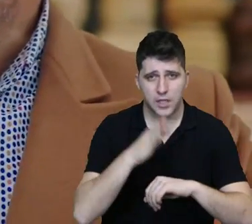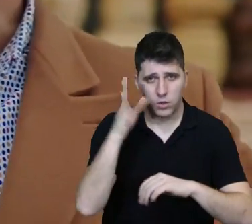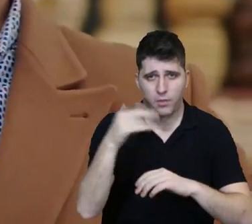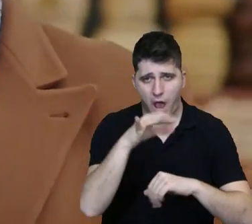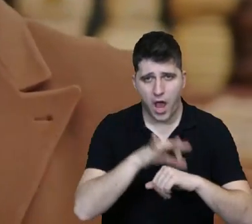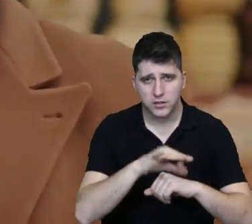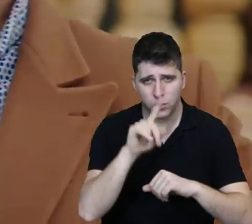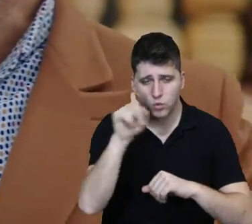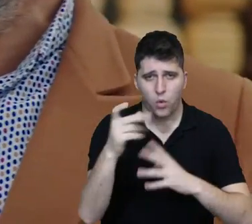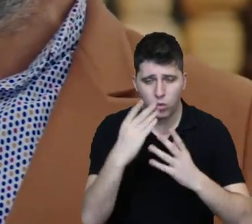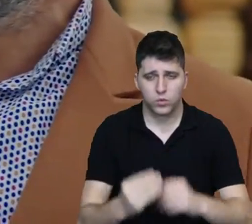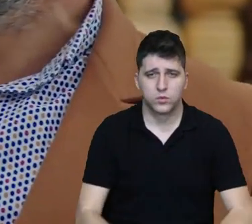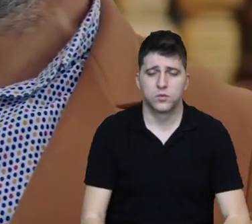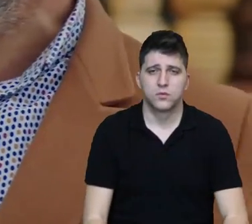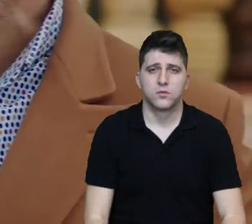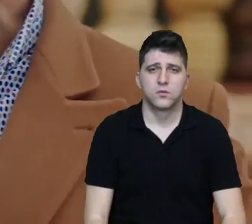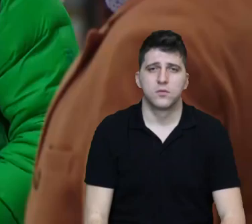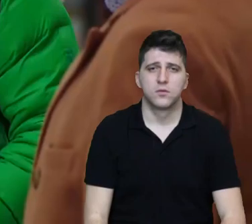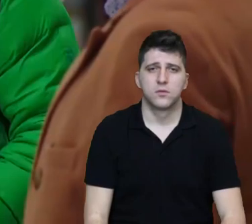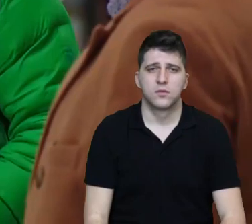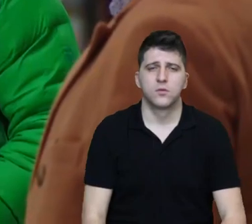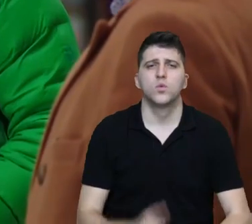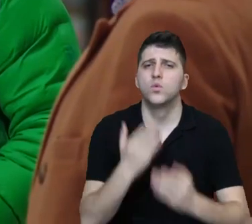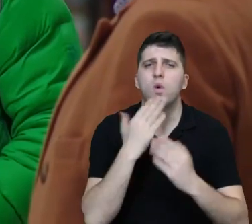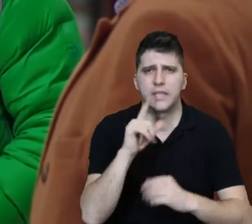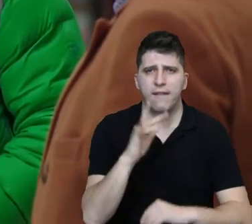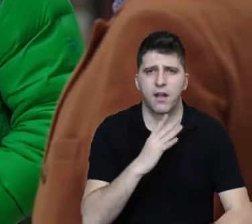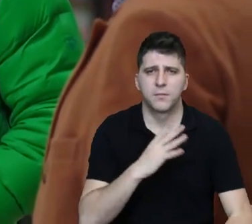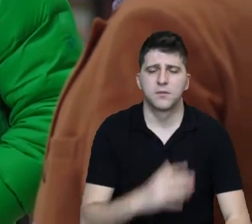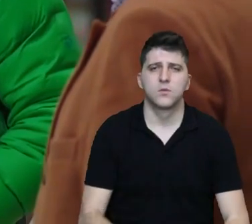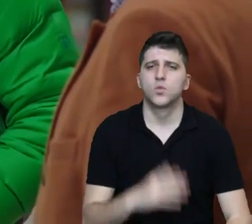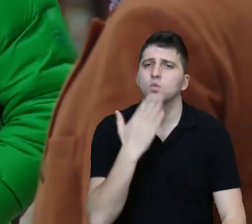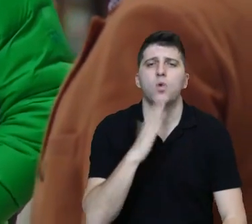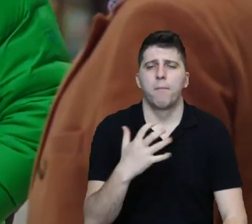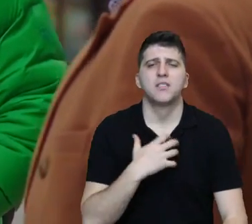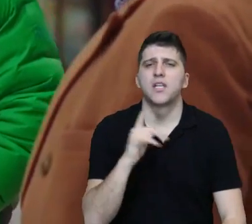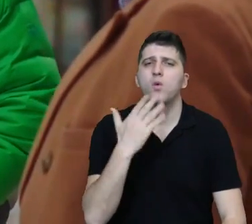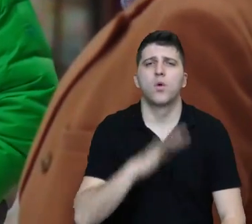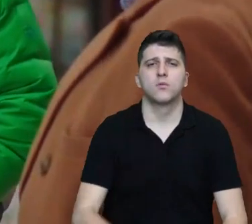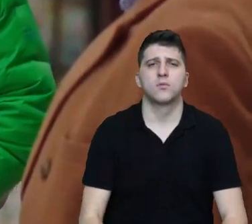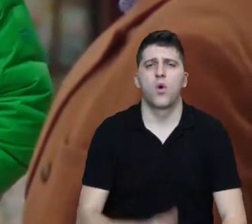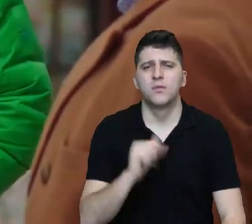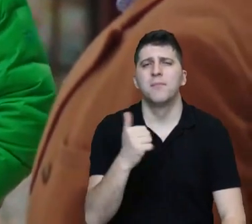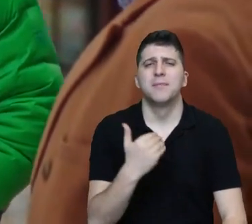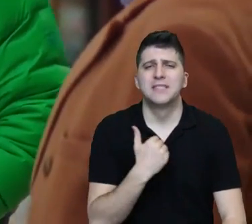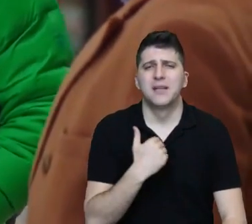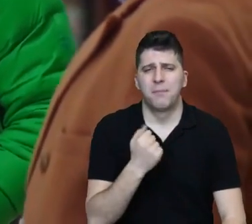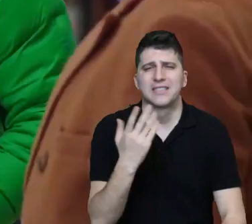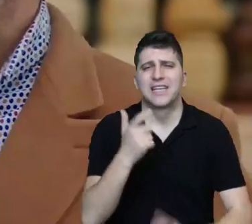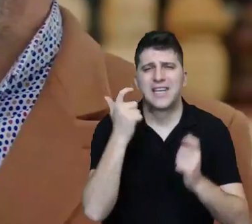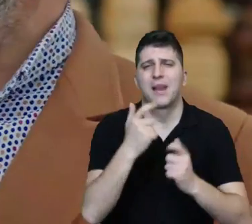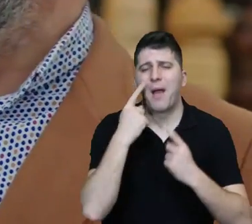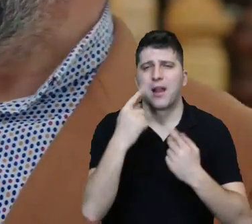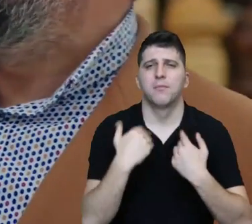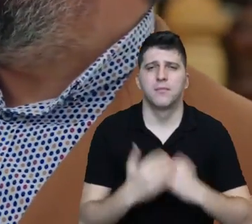götüreyim. Siz hastaneden sağlıklı bilgi alabilirsiniz. Yok, gerek var mı ki? Yok, bence de yok. O zaman biz biraz daha mekan